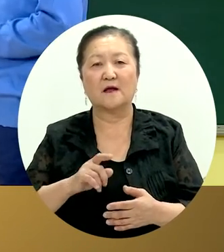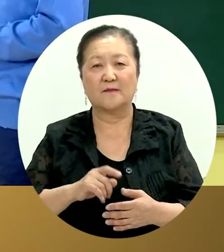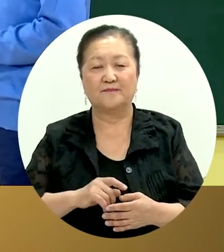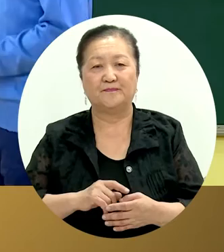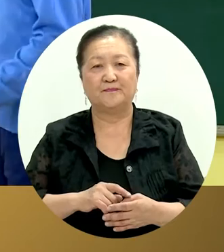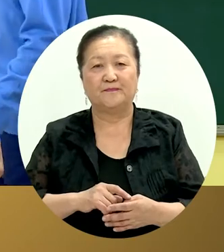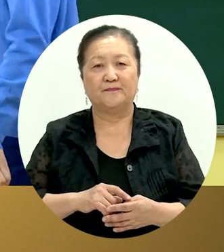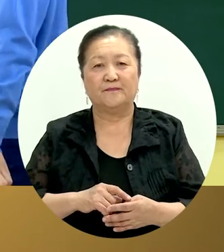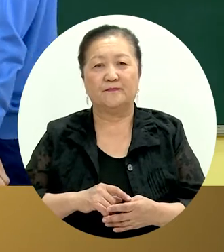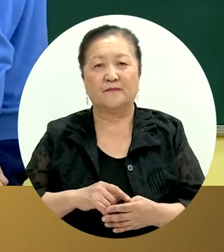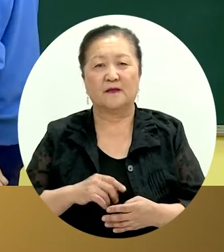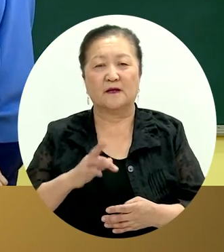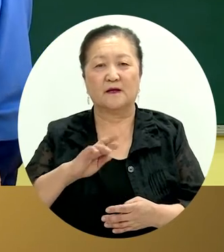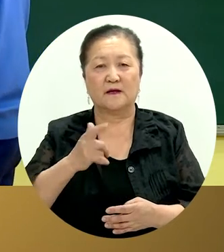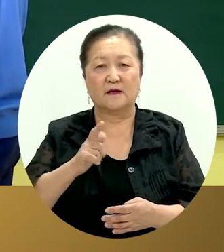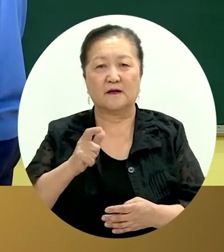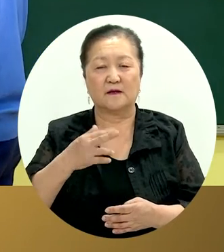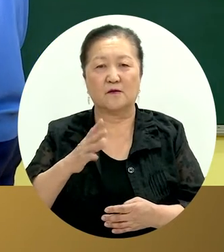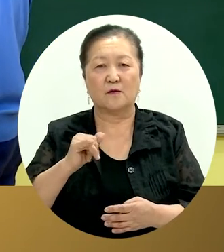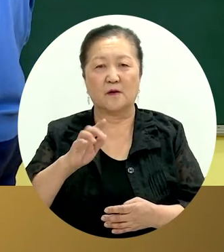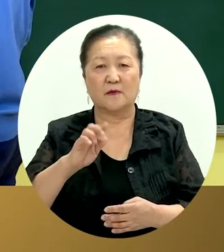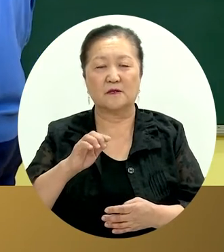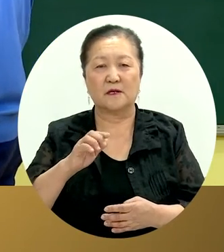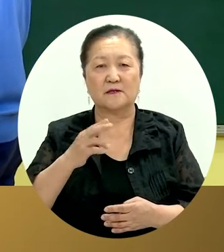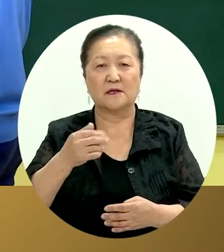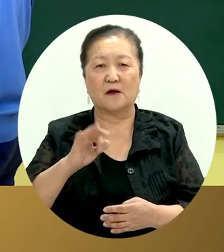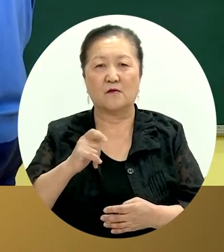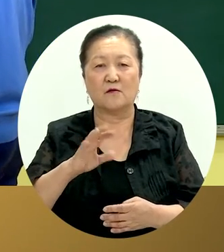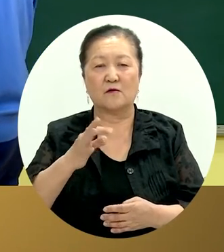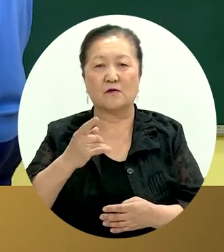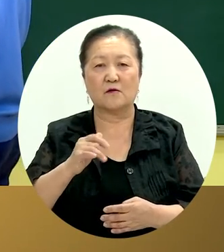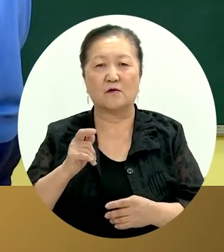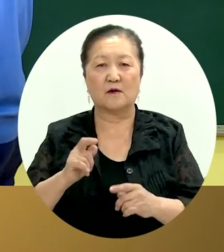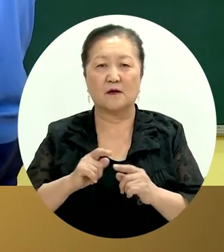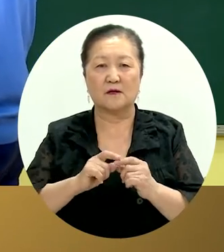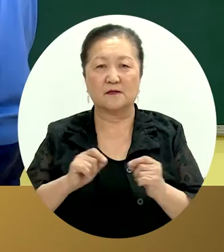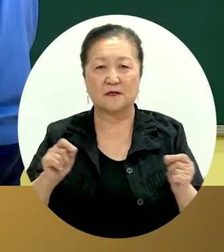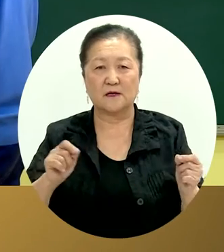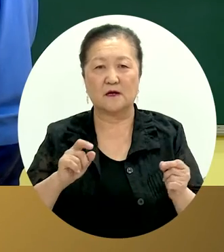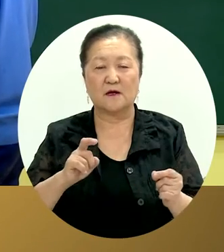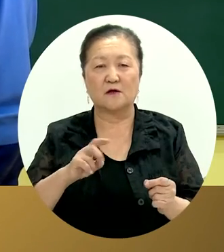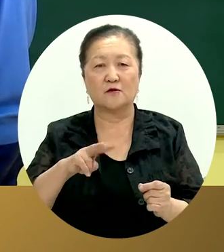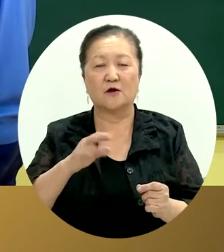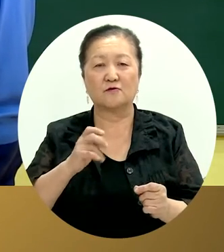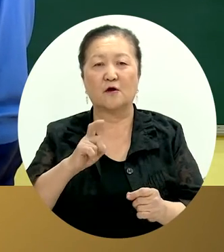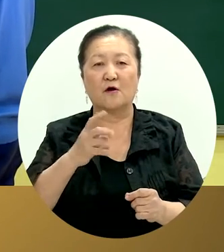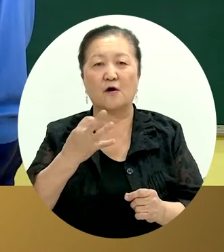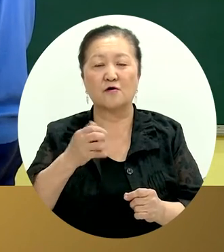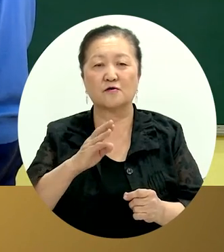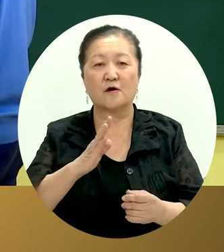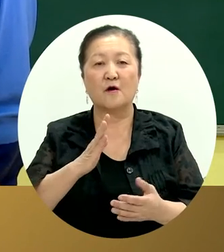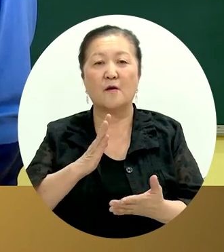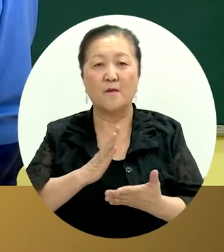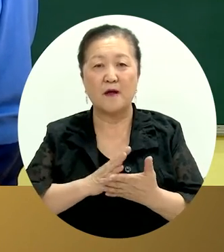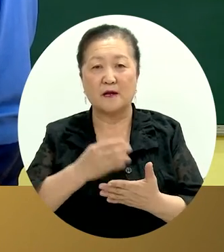да тийм. Харин яг энд Улаанбаатарын одоо дагуу өргөргөө татгаар Лондон маань хош байгаад байгаа тийм. Тэгэхээр илүү